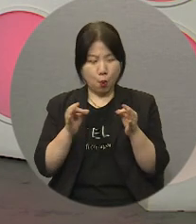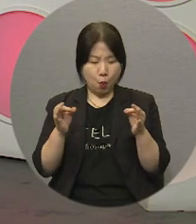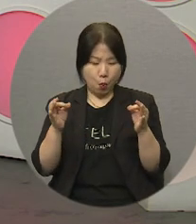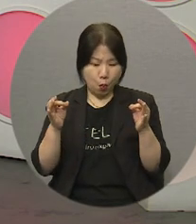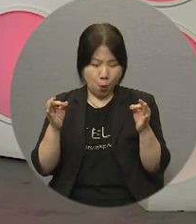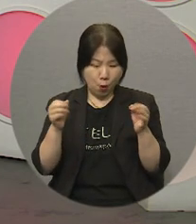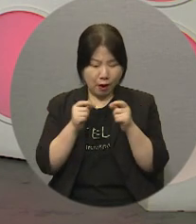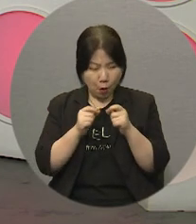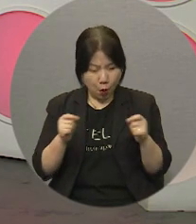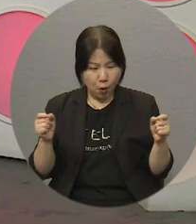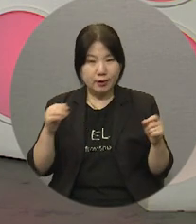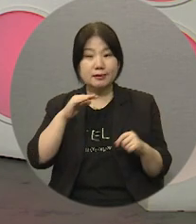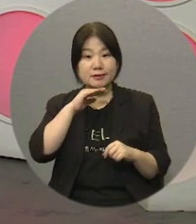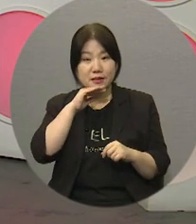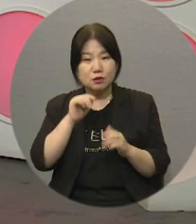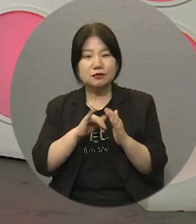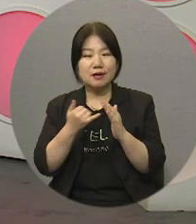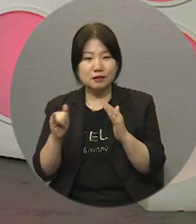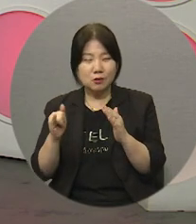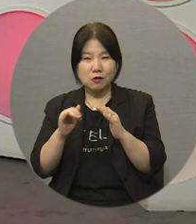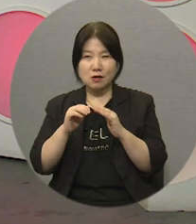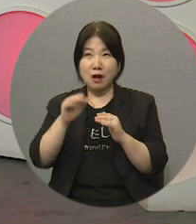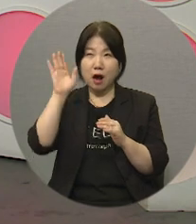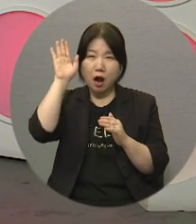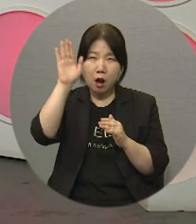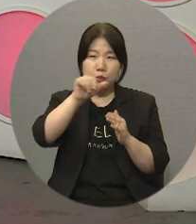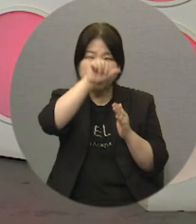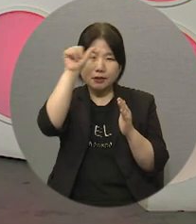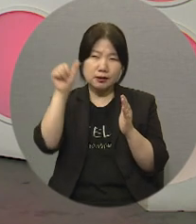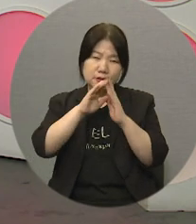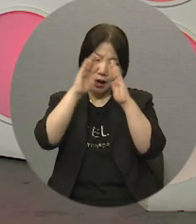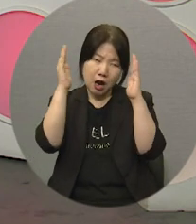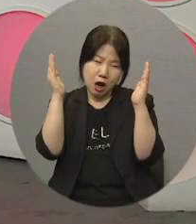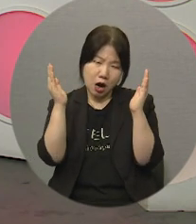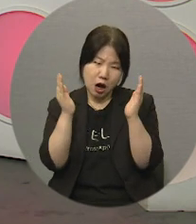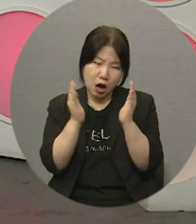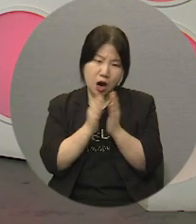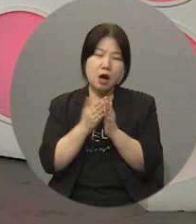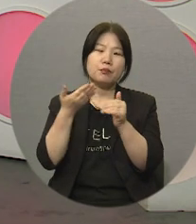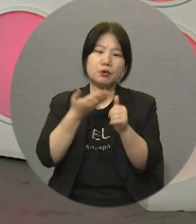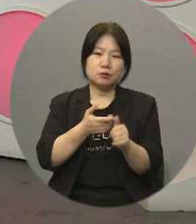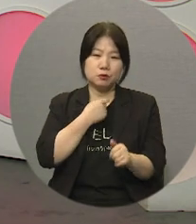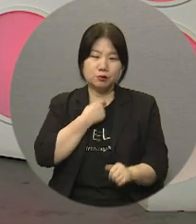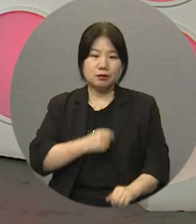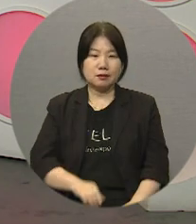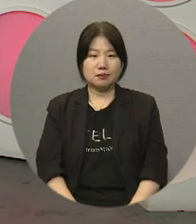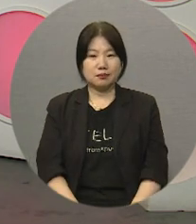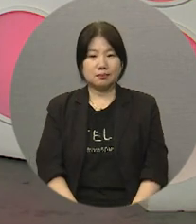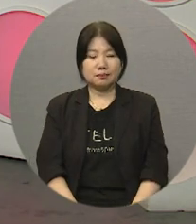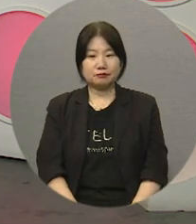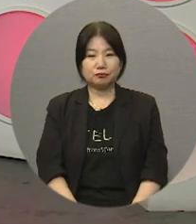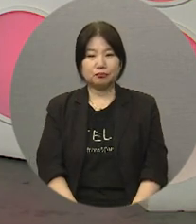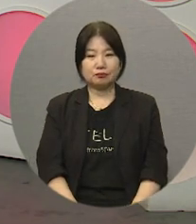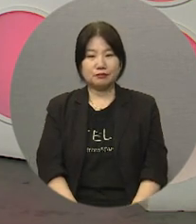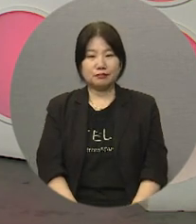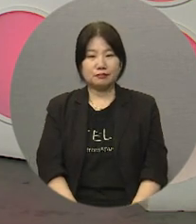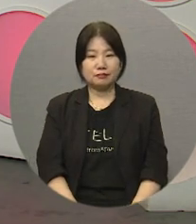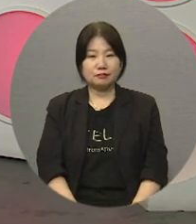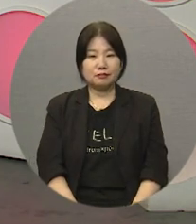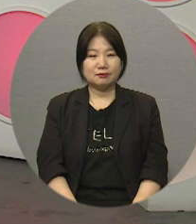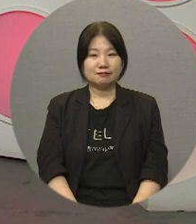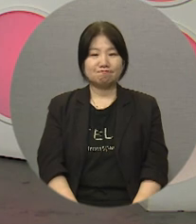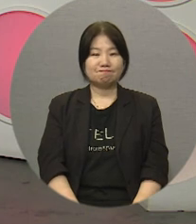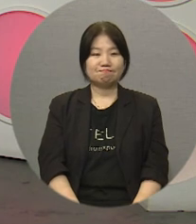기다려준 가족에게 내 생을 다 바치고 싶습니다. 저 갑자기 요 사연은 이제